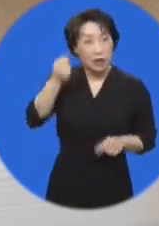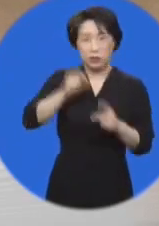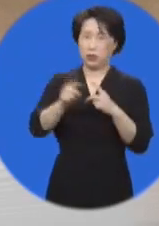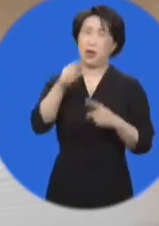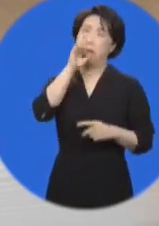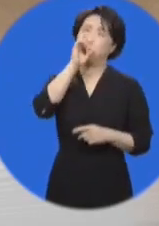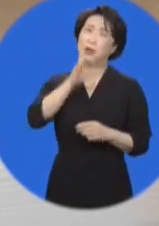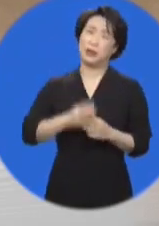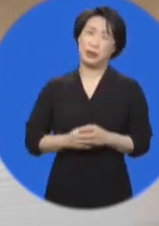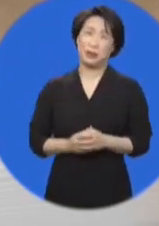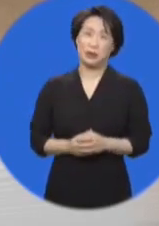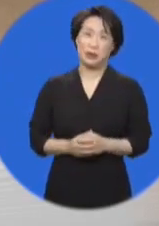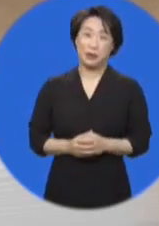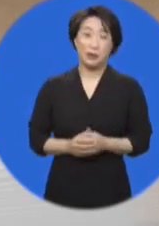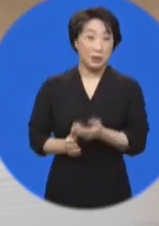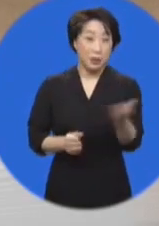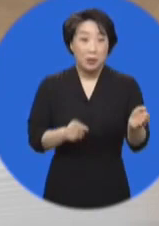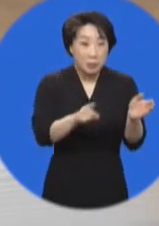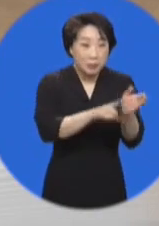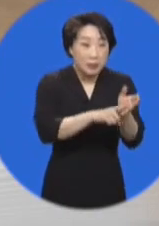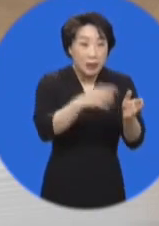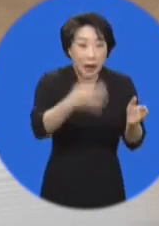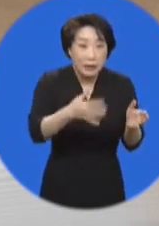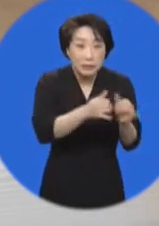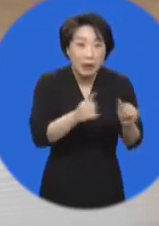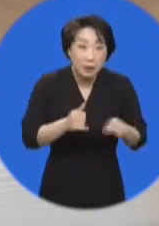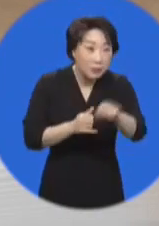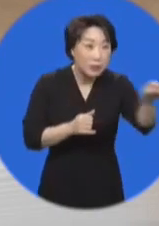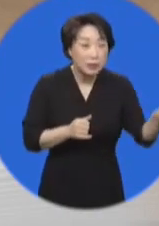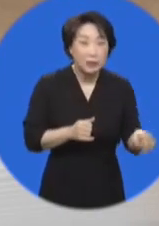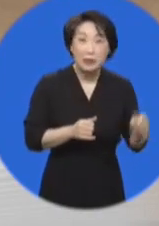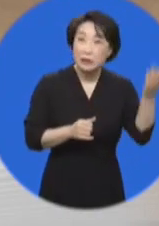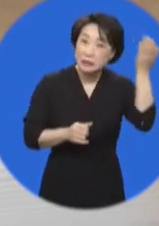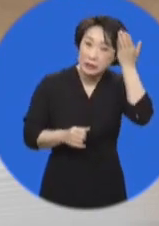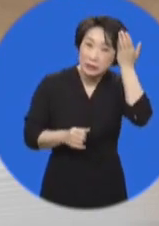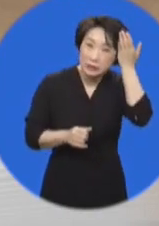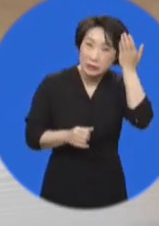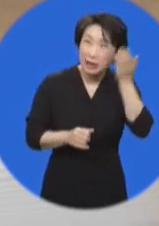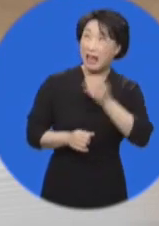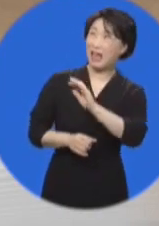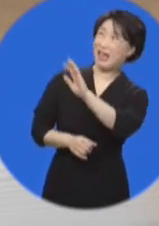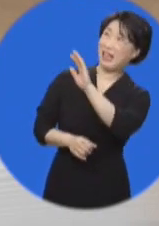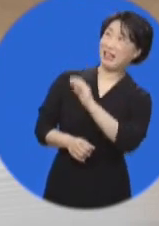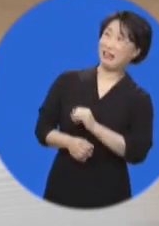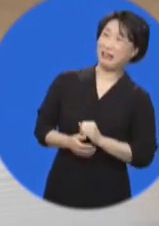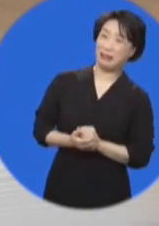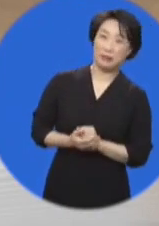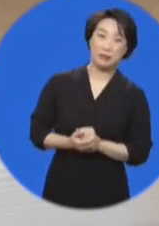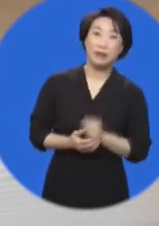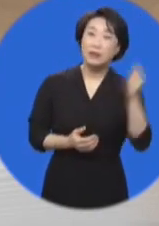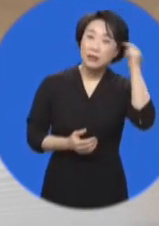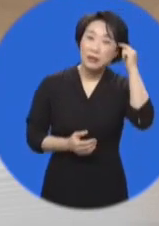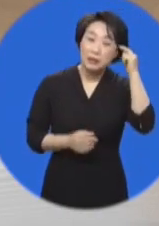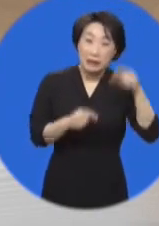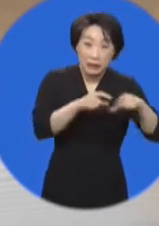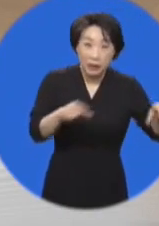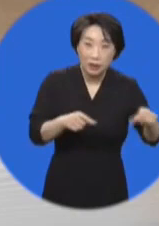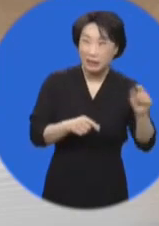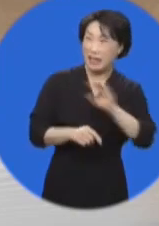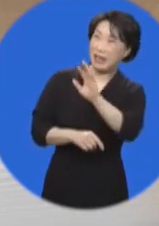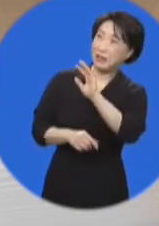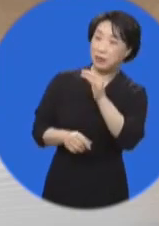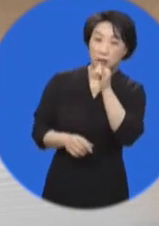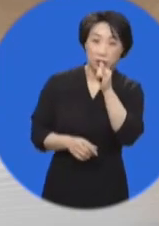되기에 세상 사람들은 내 지식으로 아니잖아, 상식으로